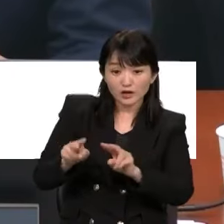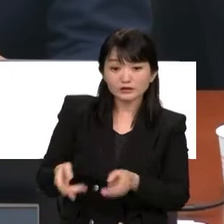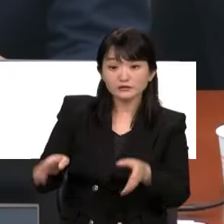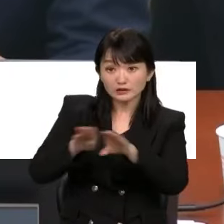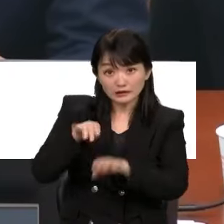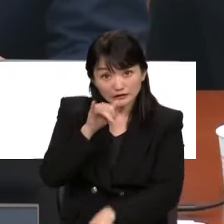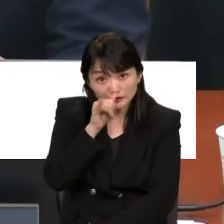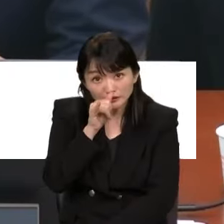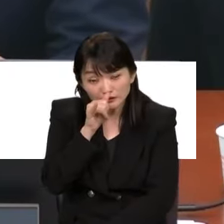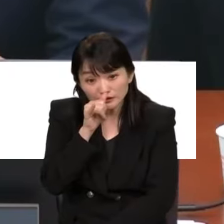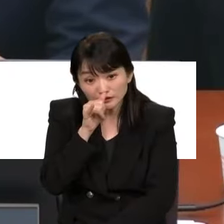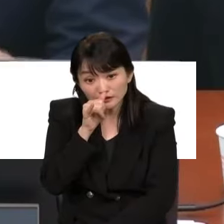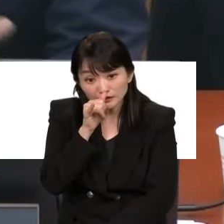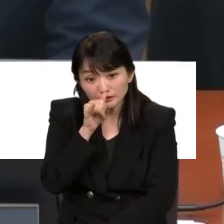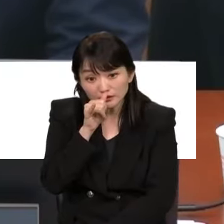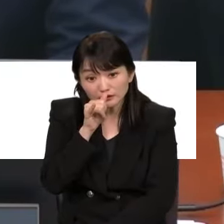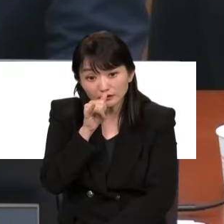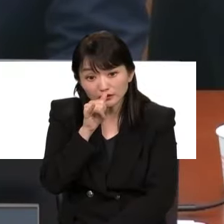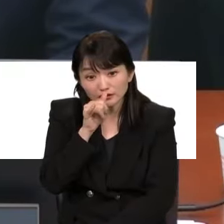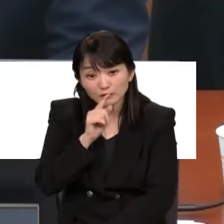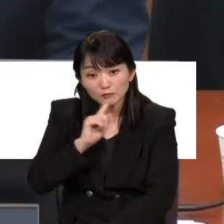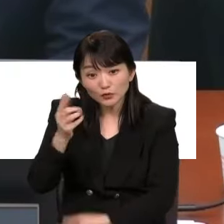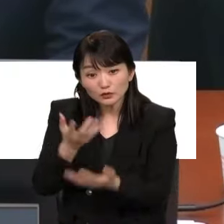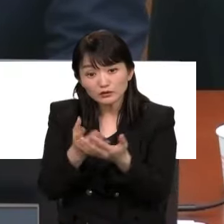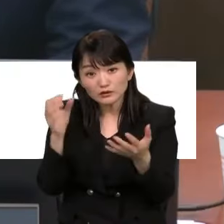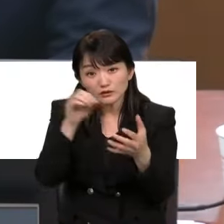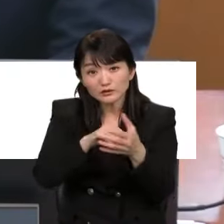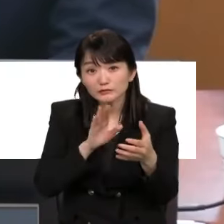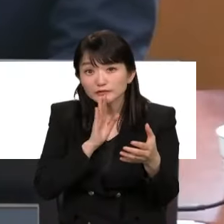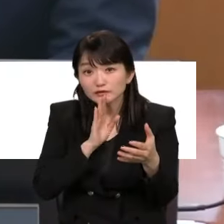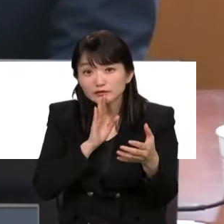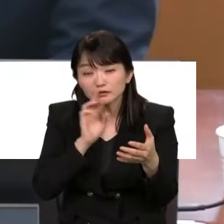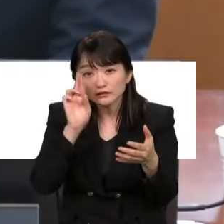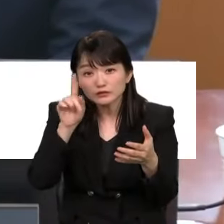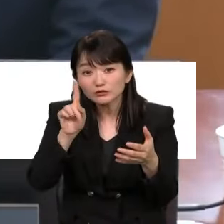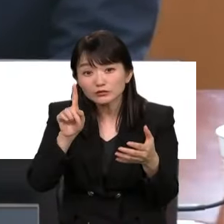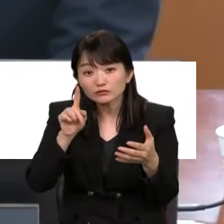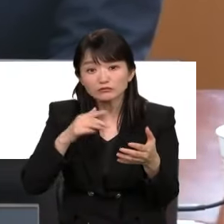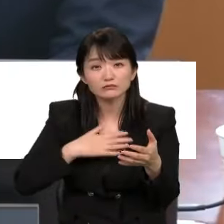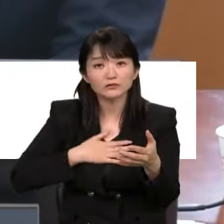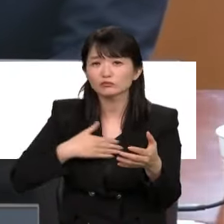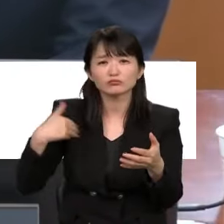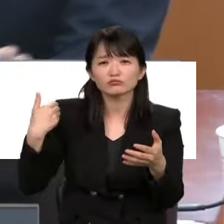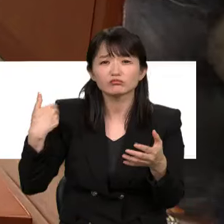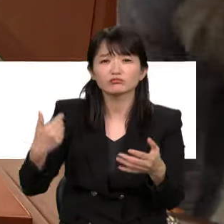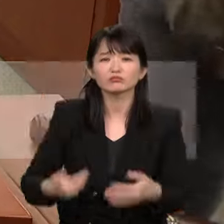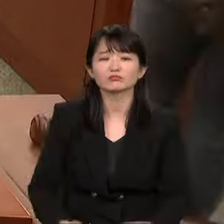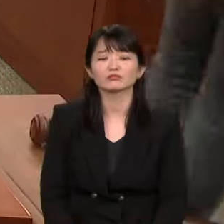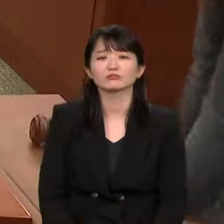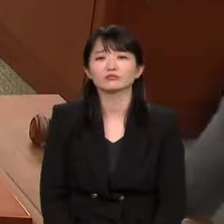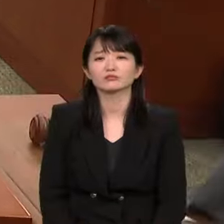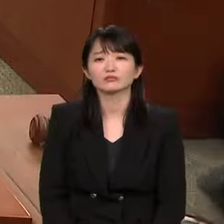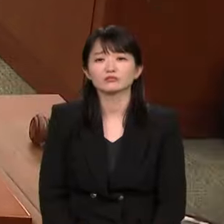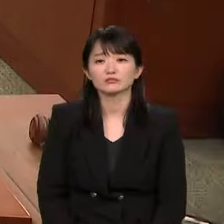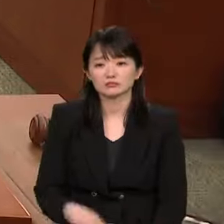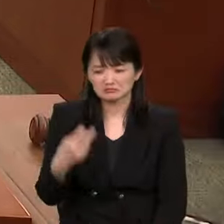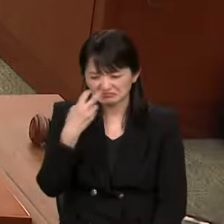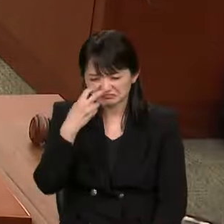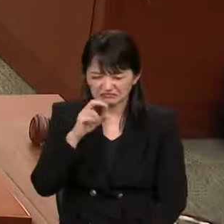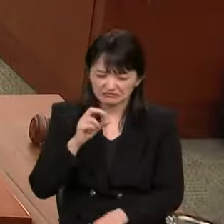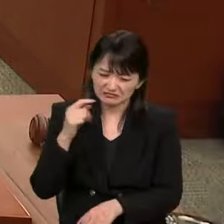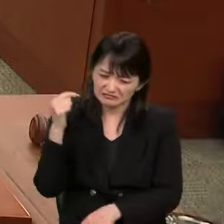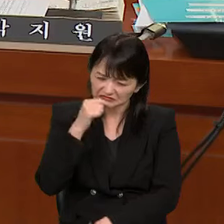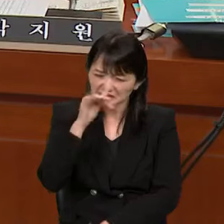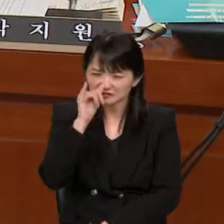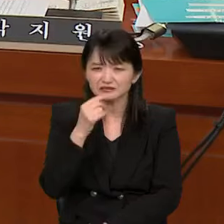있었다. 이런 보고서에 담겨 있다고 그러는데 맞습니까? 저는 그런 기억이 없습니다. 그러면서 감사가 제대로